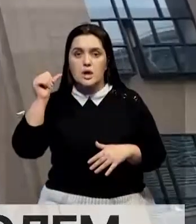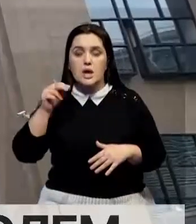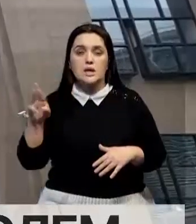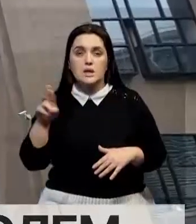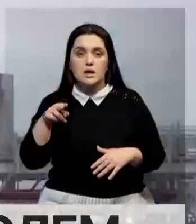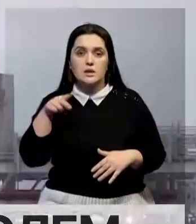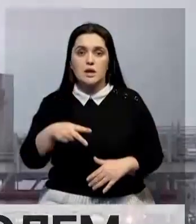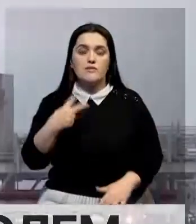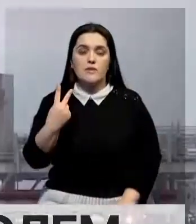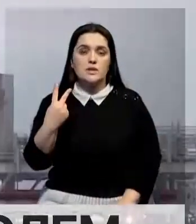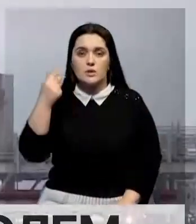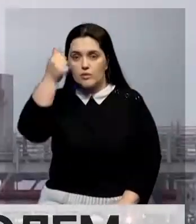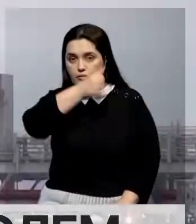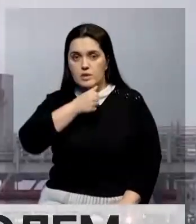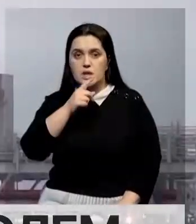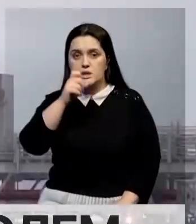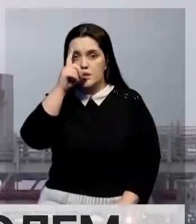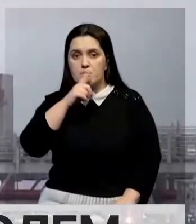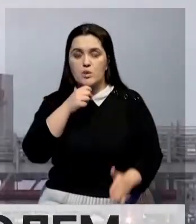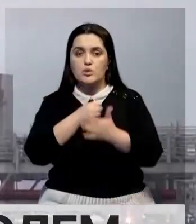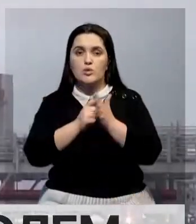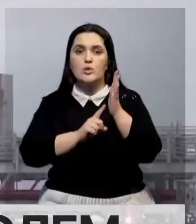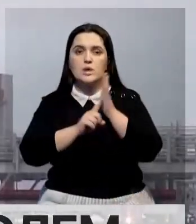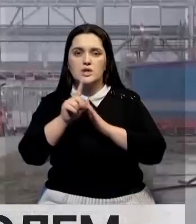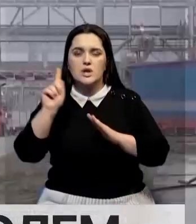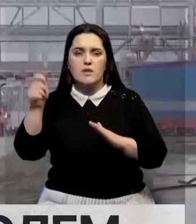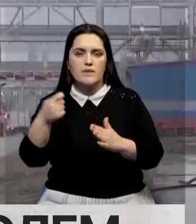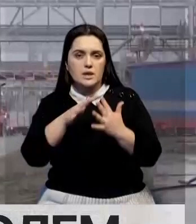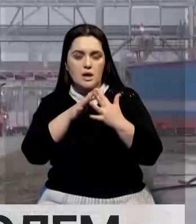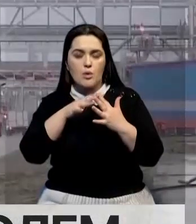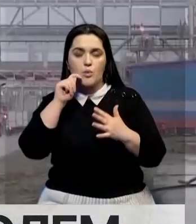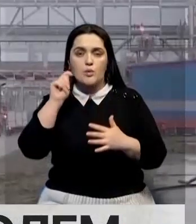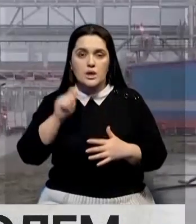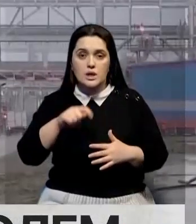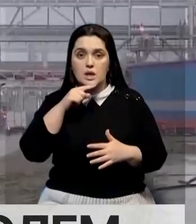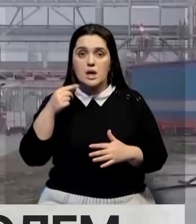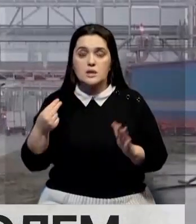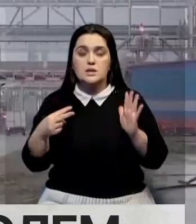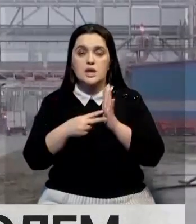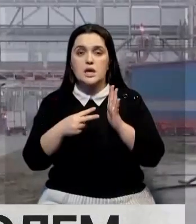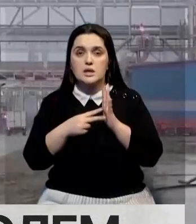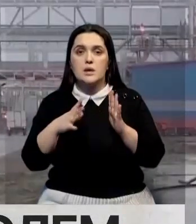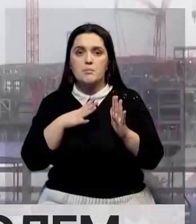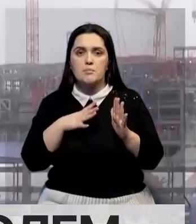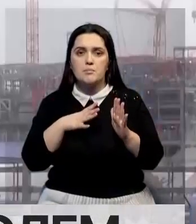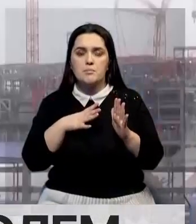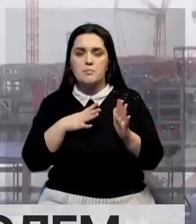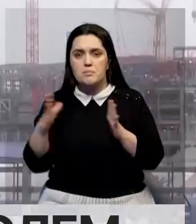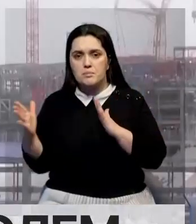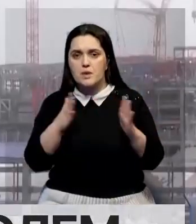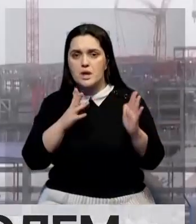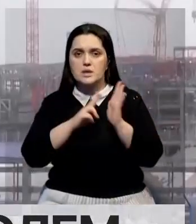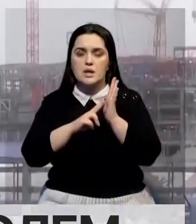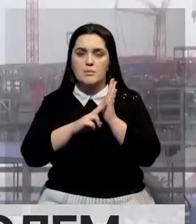январе 2022, за месяц до начала российско-украинского конфликта, ценник держался в пределе